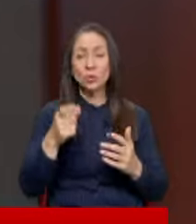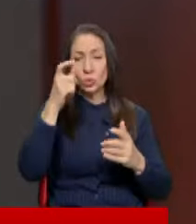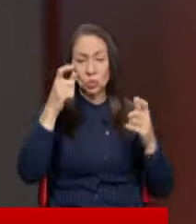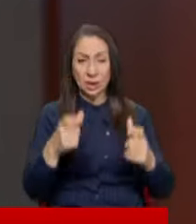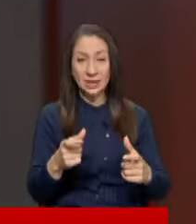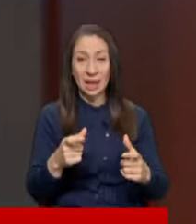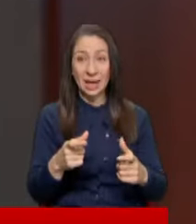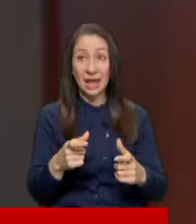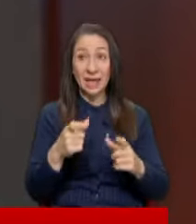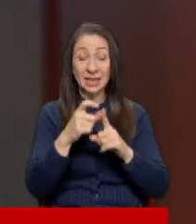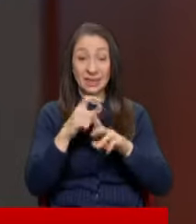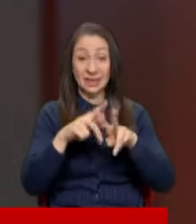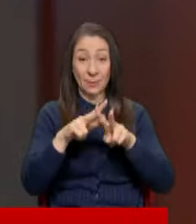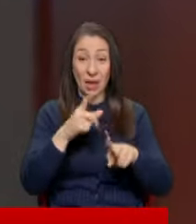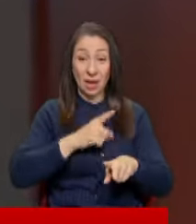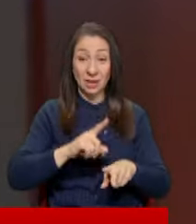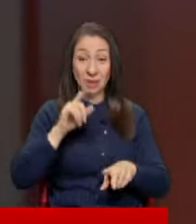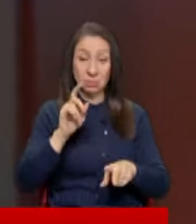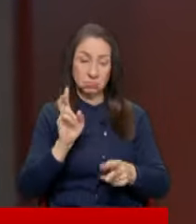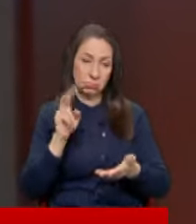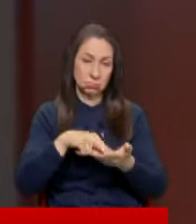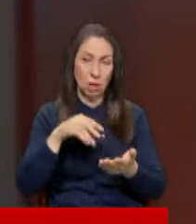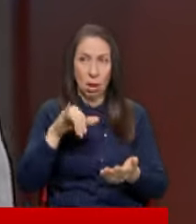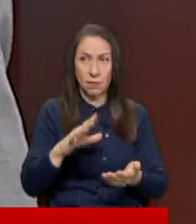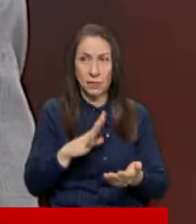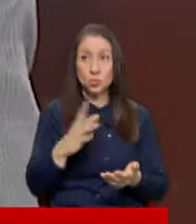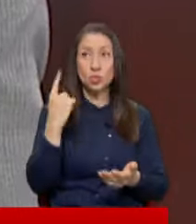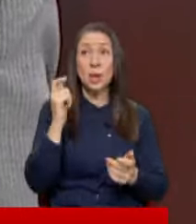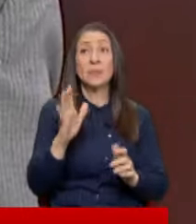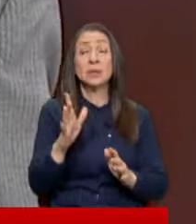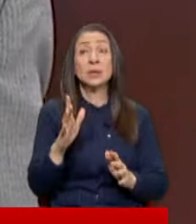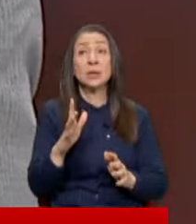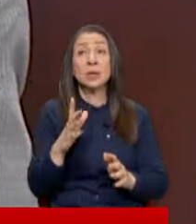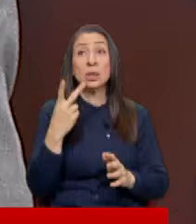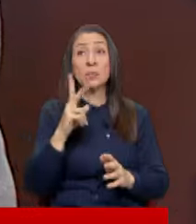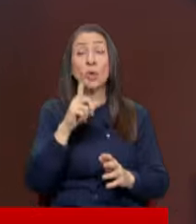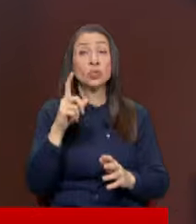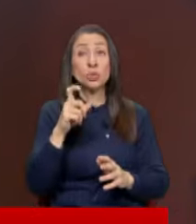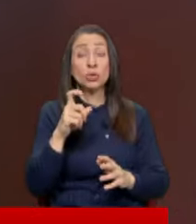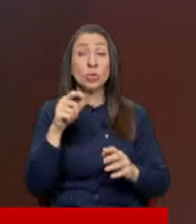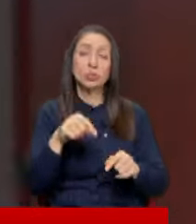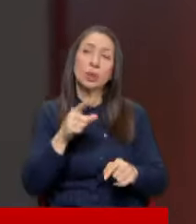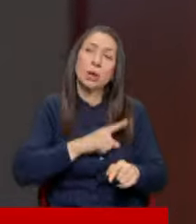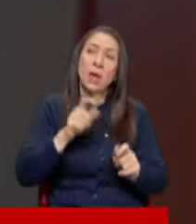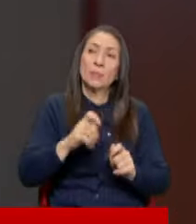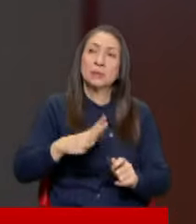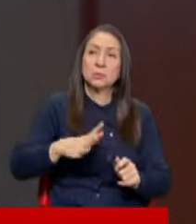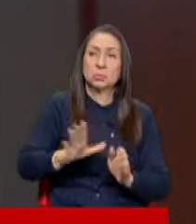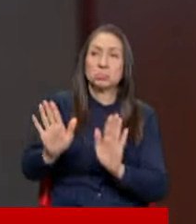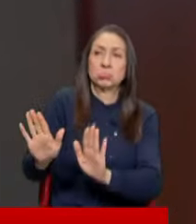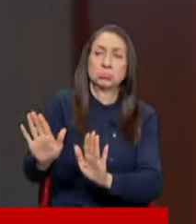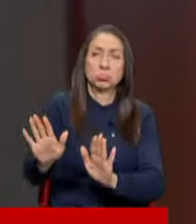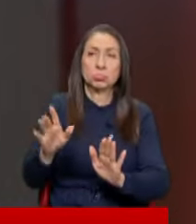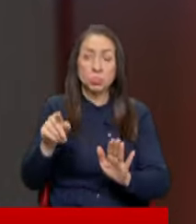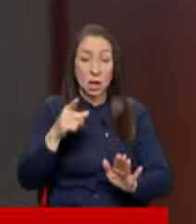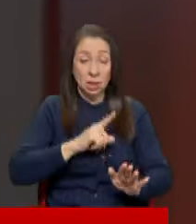memlekette demin aday çıkarma hakkı vardır e Dün çıkarmadı çıkarmadı 2019 E bugün çıkarttı Bugün